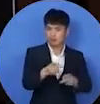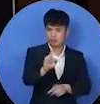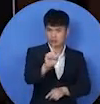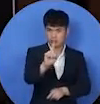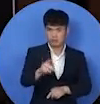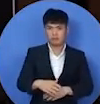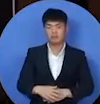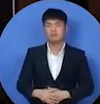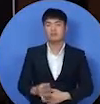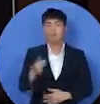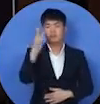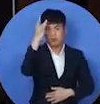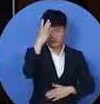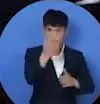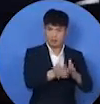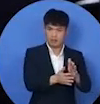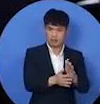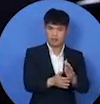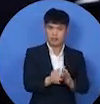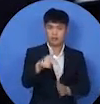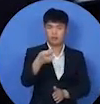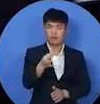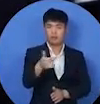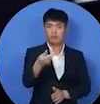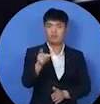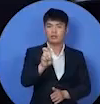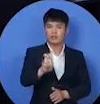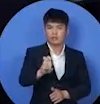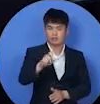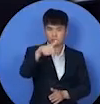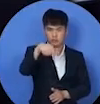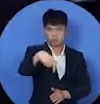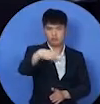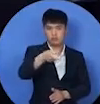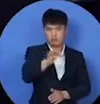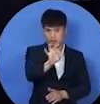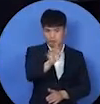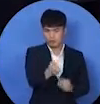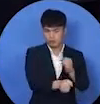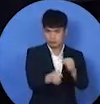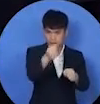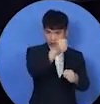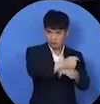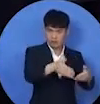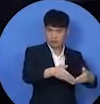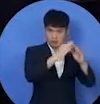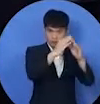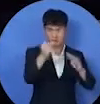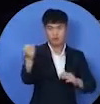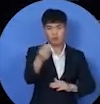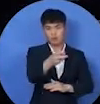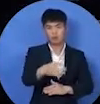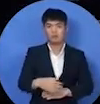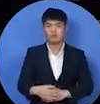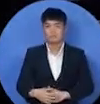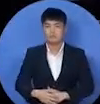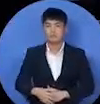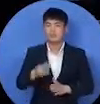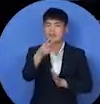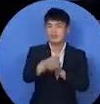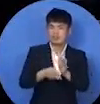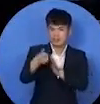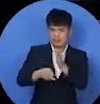업무는 원도심의 르네상스 시대를 열어갈 동남구청사 부지 복합개발 사업 본격 추진과 중부권